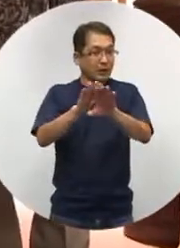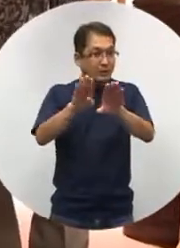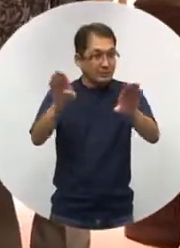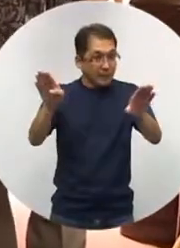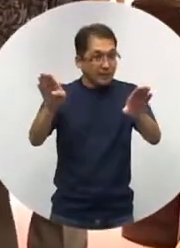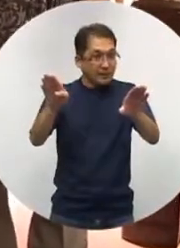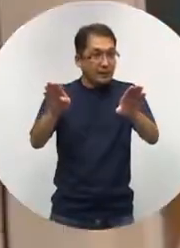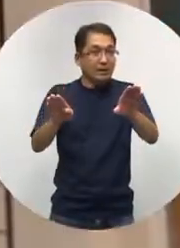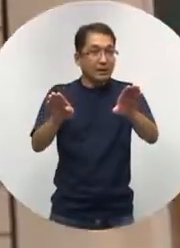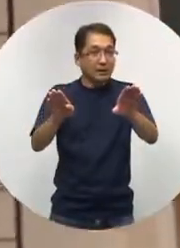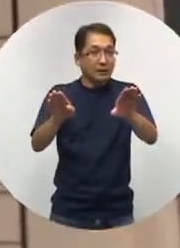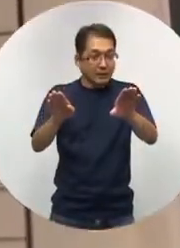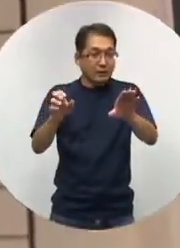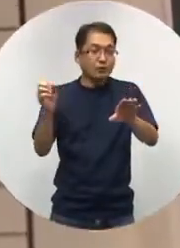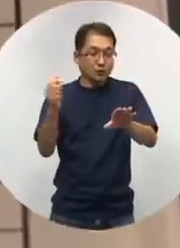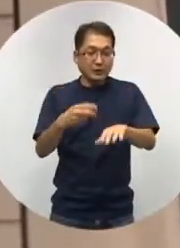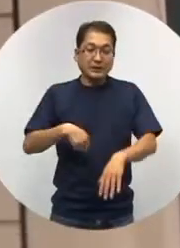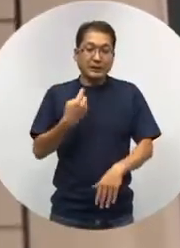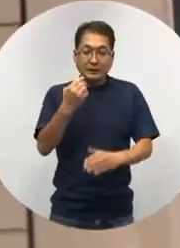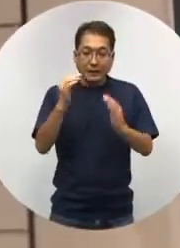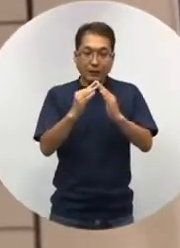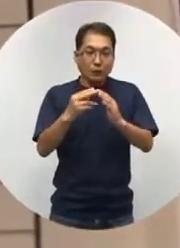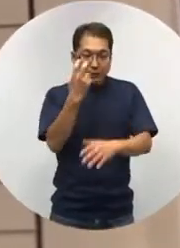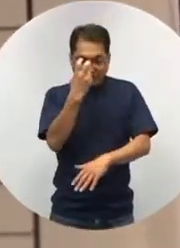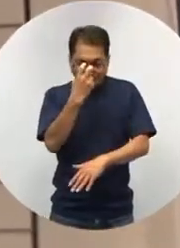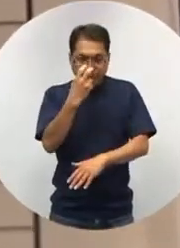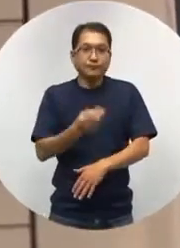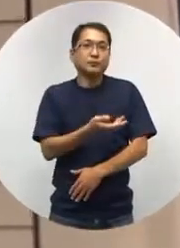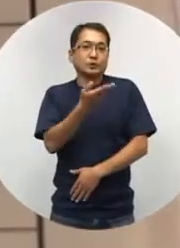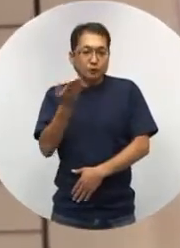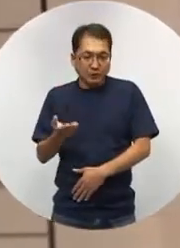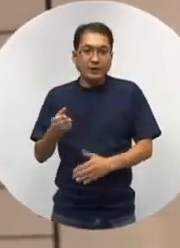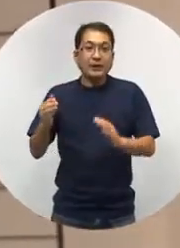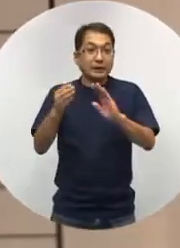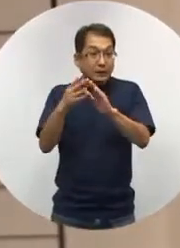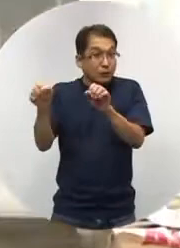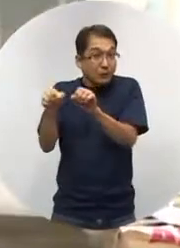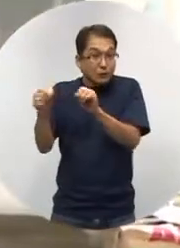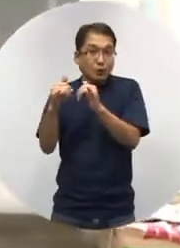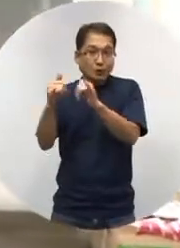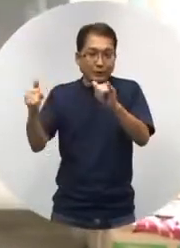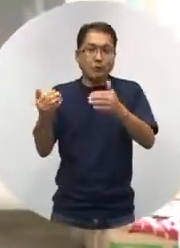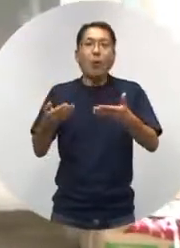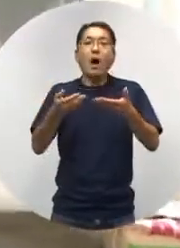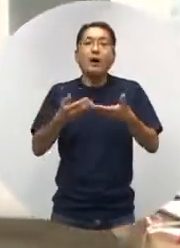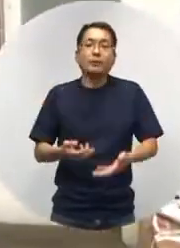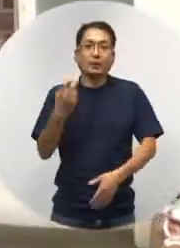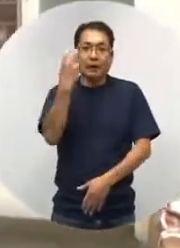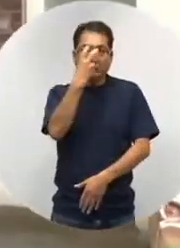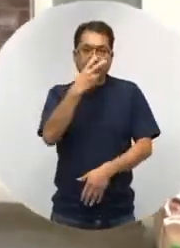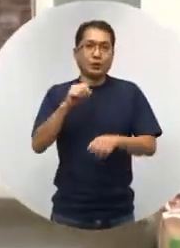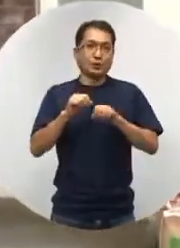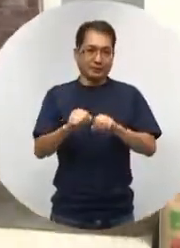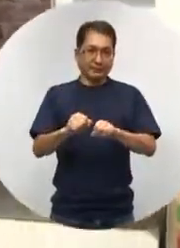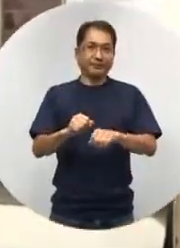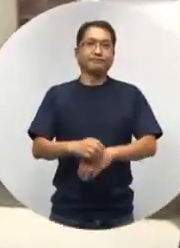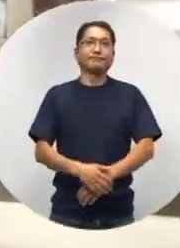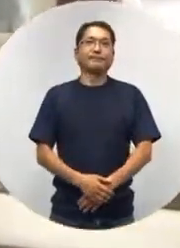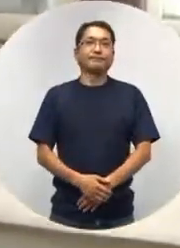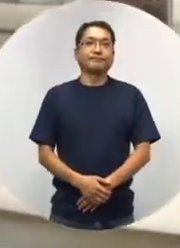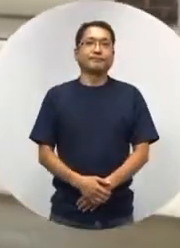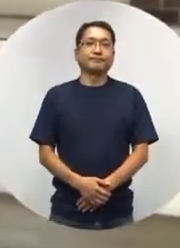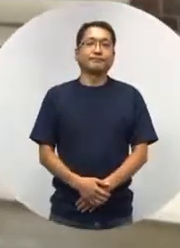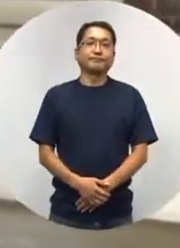自宅の点検を行い、ご近所の皆さんの安否確認を行います。 おはようございます。大丈夫ですか？